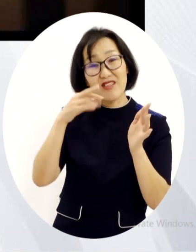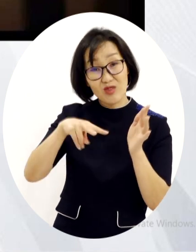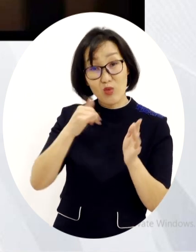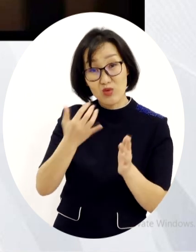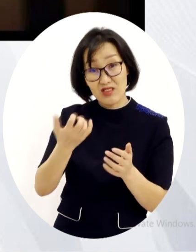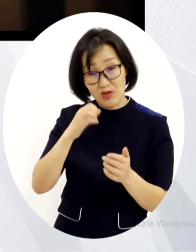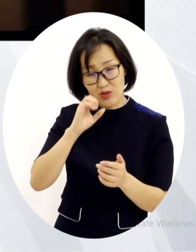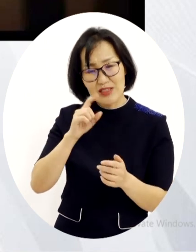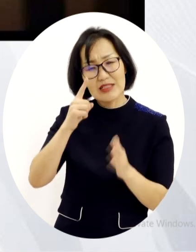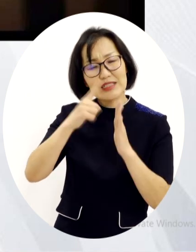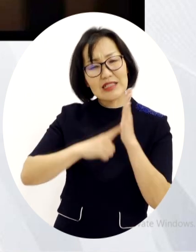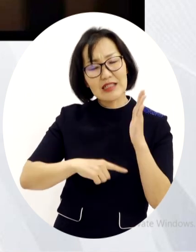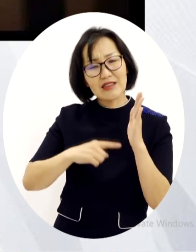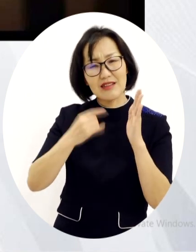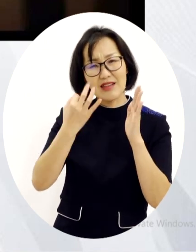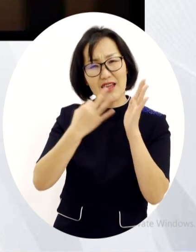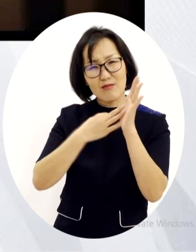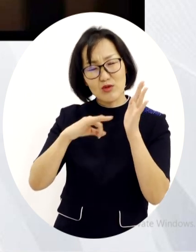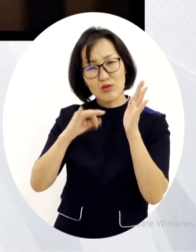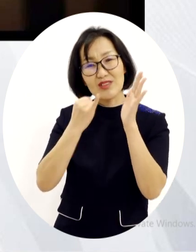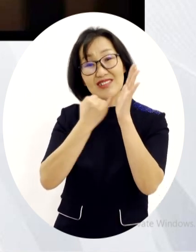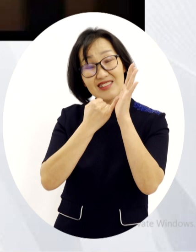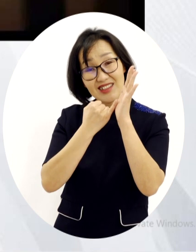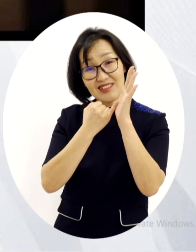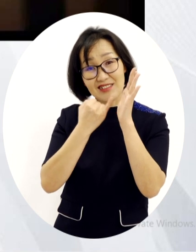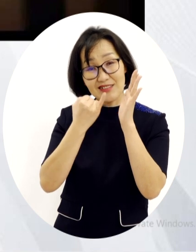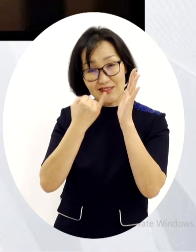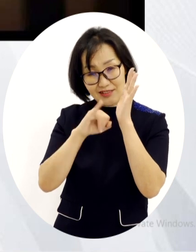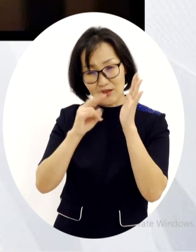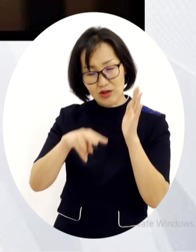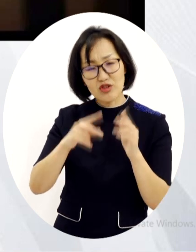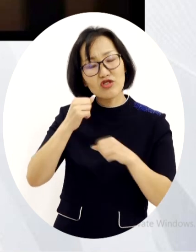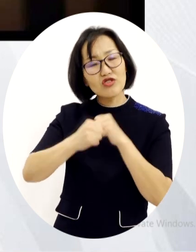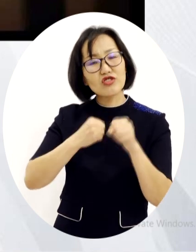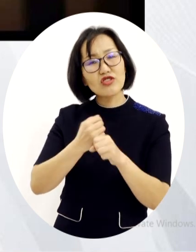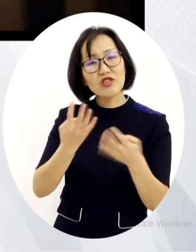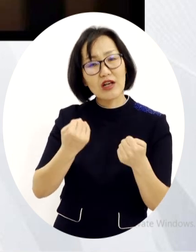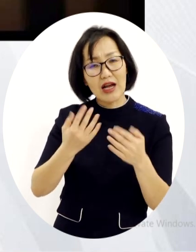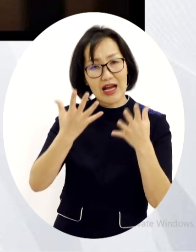ус. Сард 864 литр ус, жилд